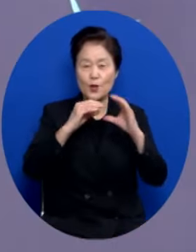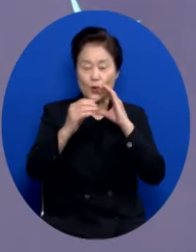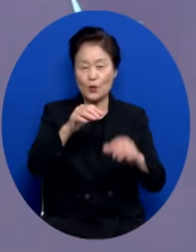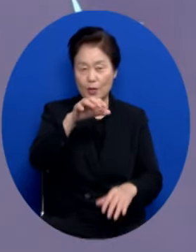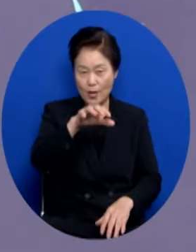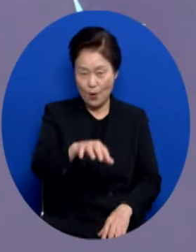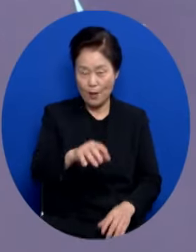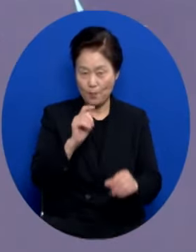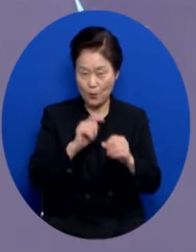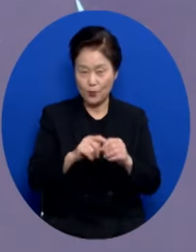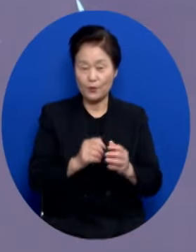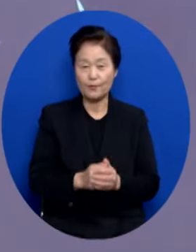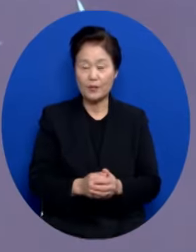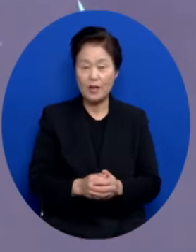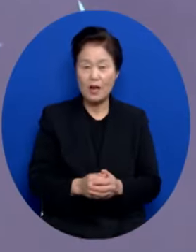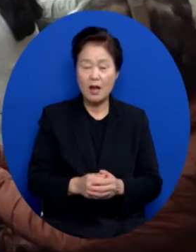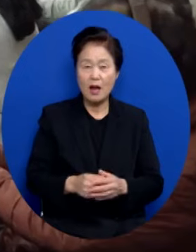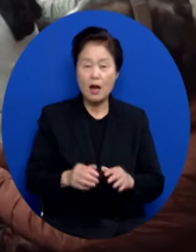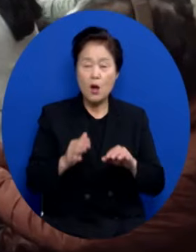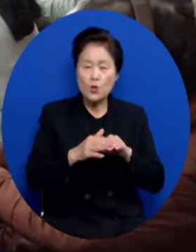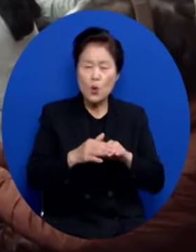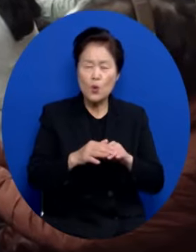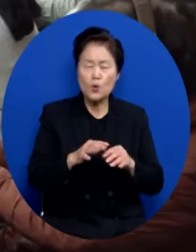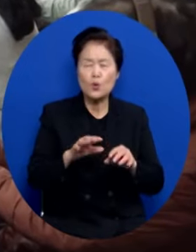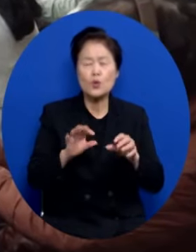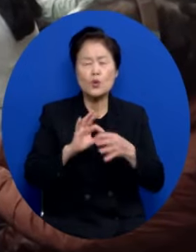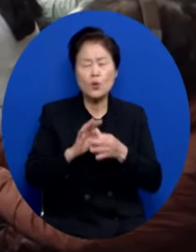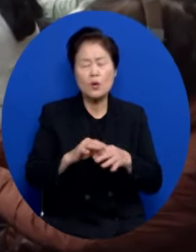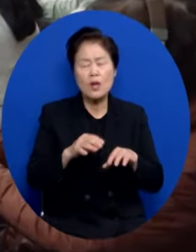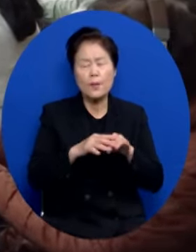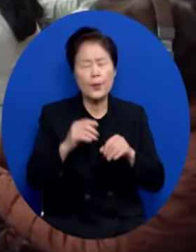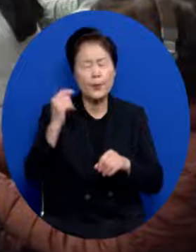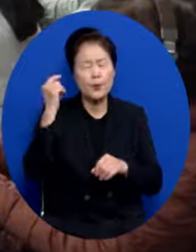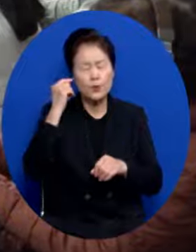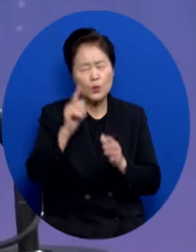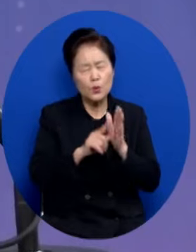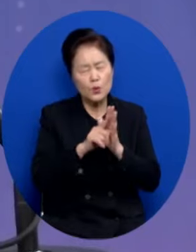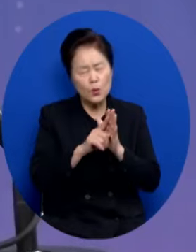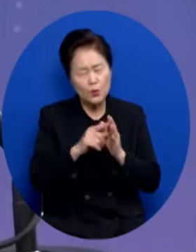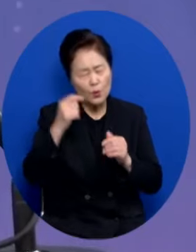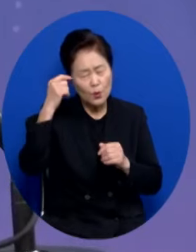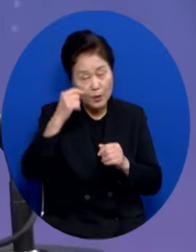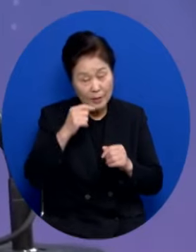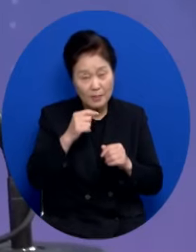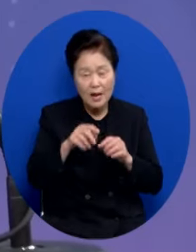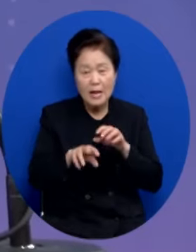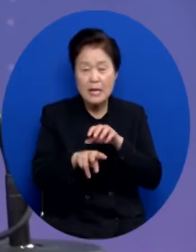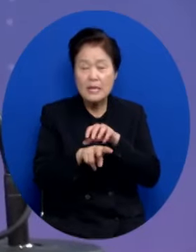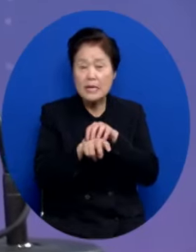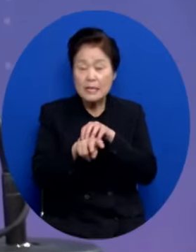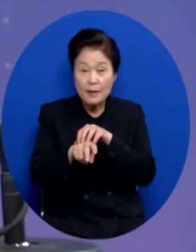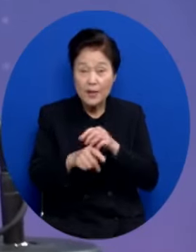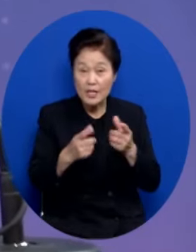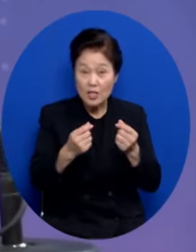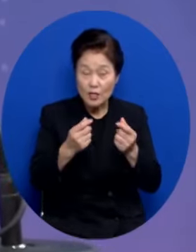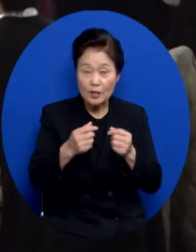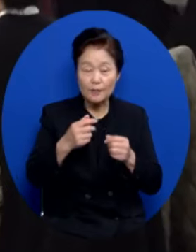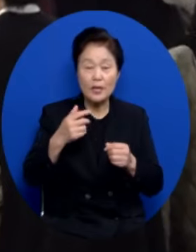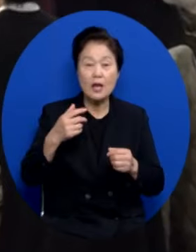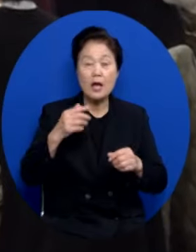행사입니다. 촉수 끝을 활용해 소리와 촉감, 온도까지 예민하게 감지하는 달팽이처럼 시청각장애인도